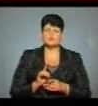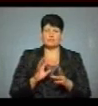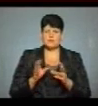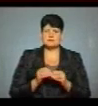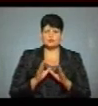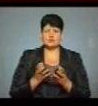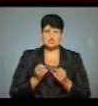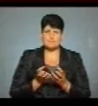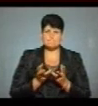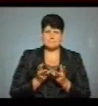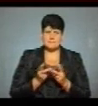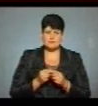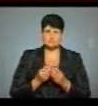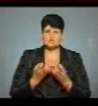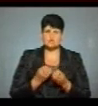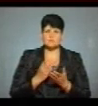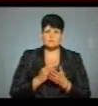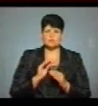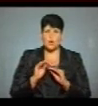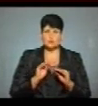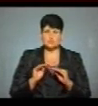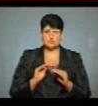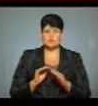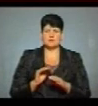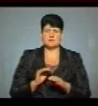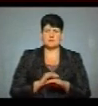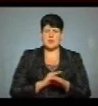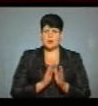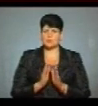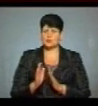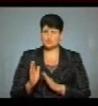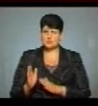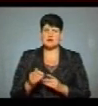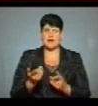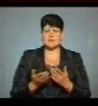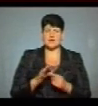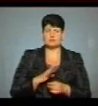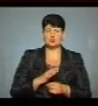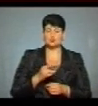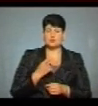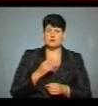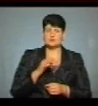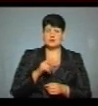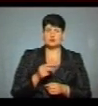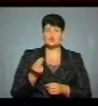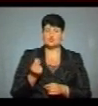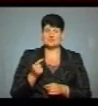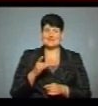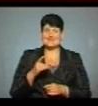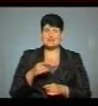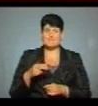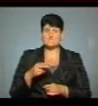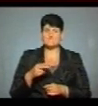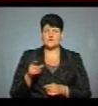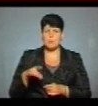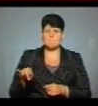ще перераховувати, адже має бути ще облаштований благоустрій, але йшлося про те, що це кошти Європейського банку